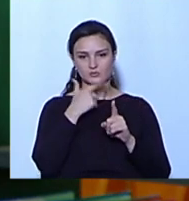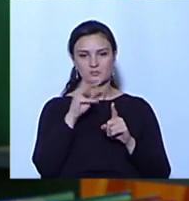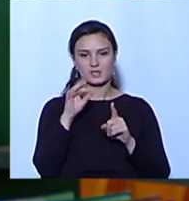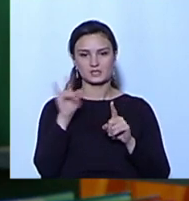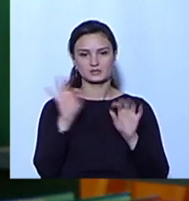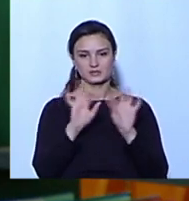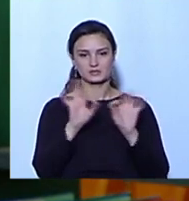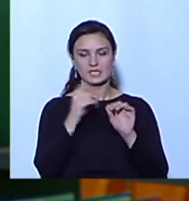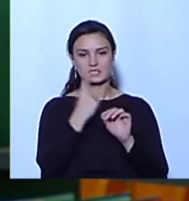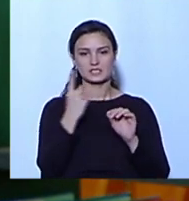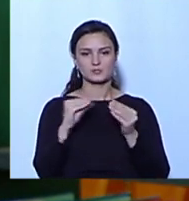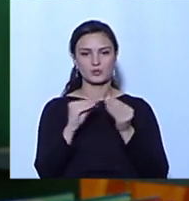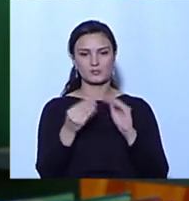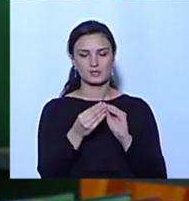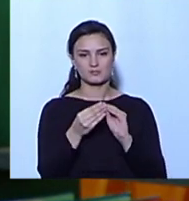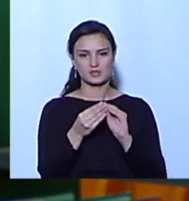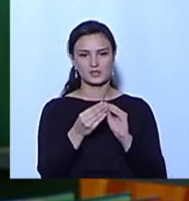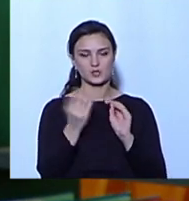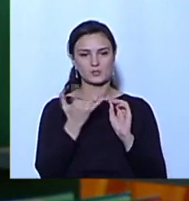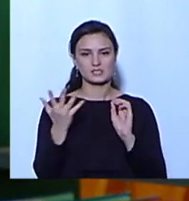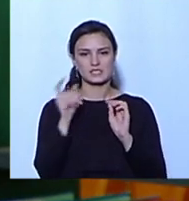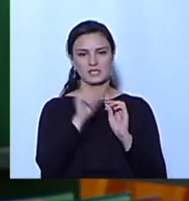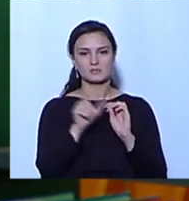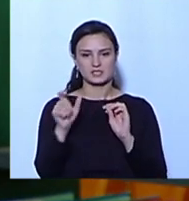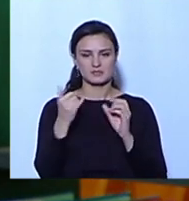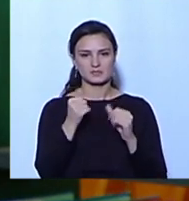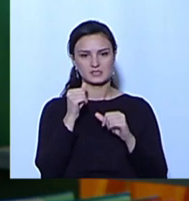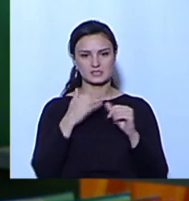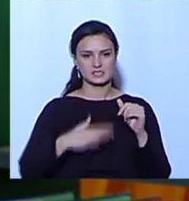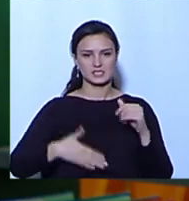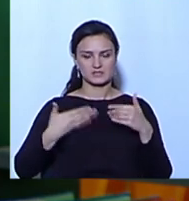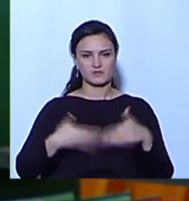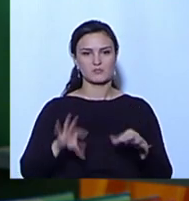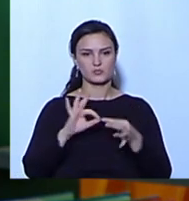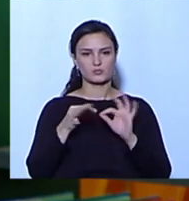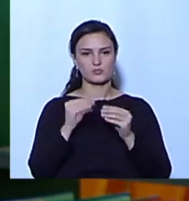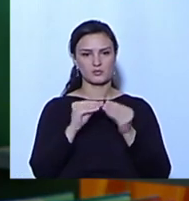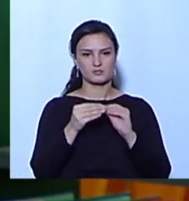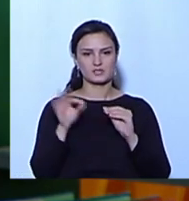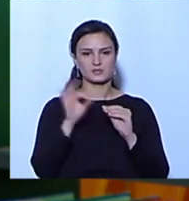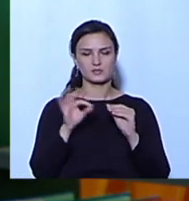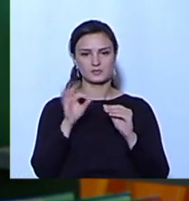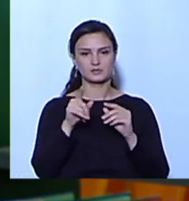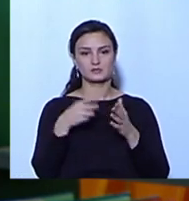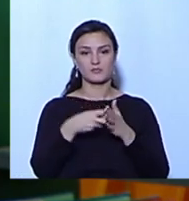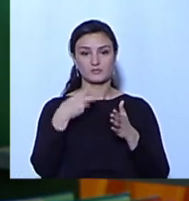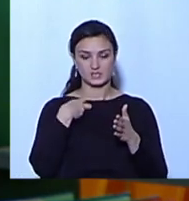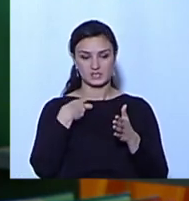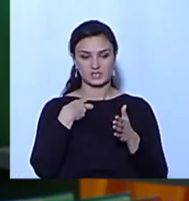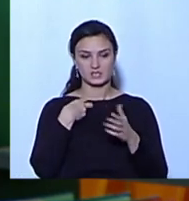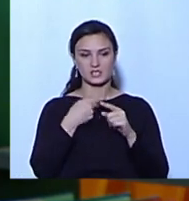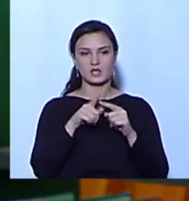მარინა ბრძანებდა, ერთ-ერთი პრობლემა, რომელიც ადამიანებს წელს ქვემოთ დამბლის შემთხვევაში, როგორც თქვენ მოგწერეთ